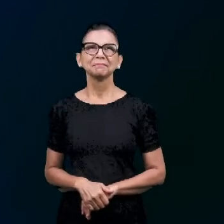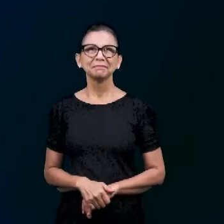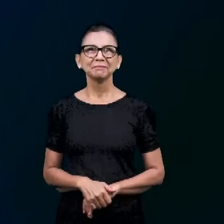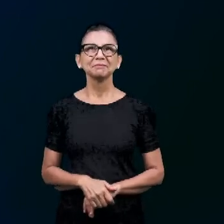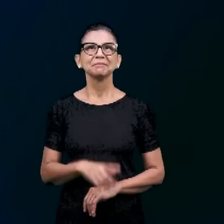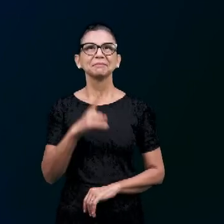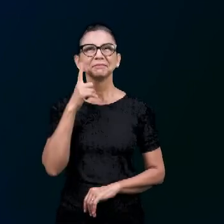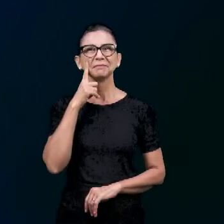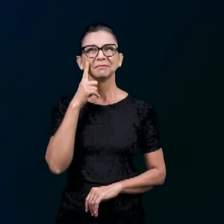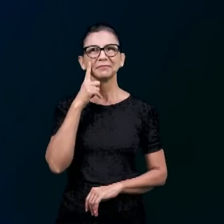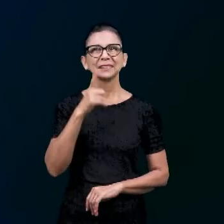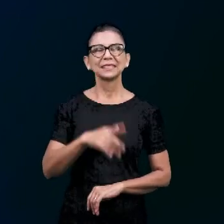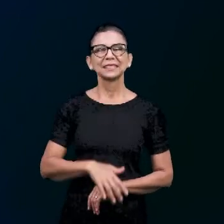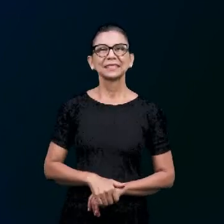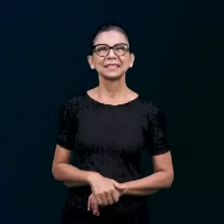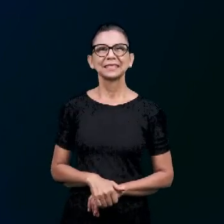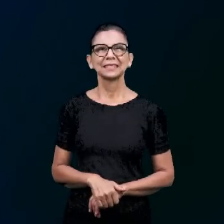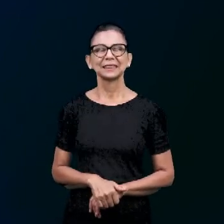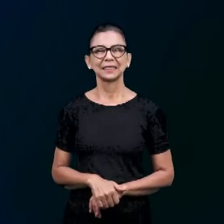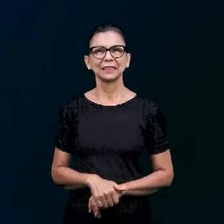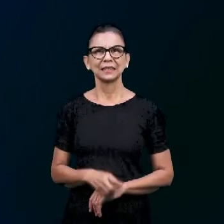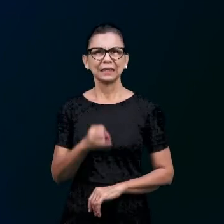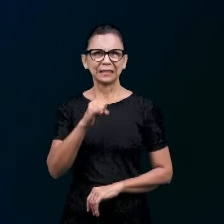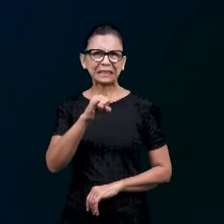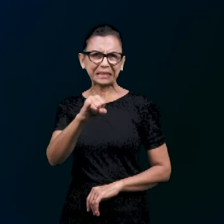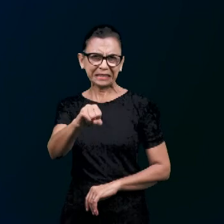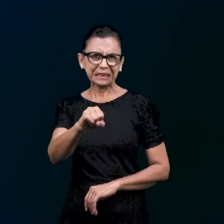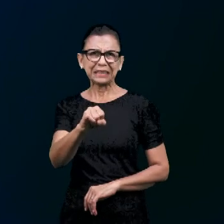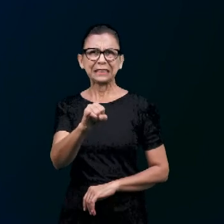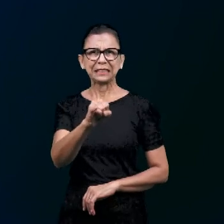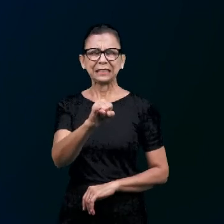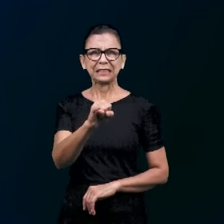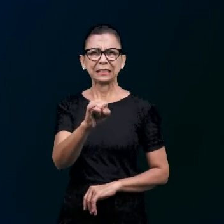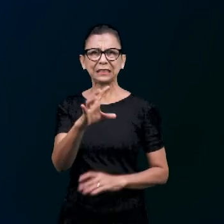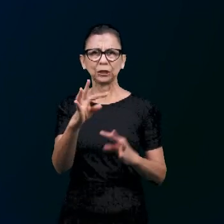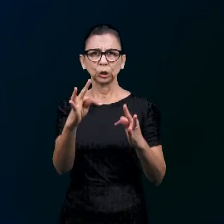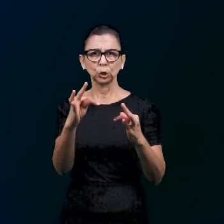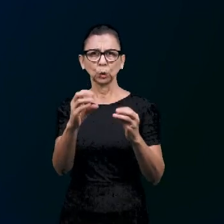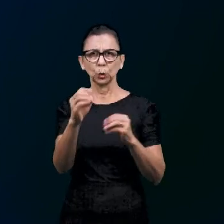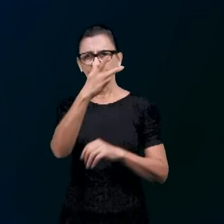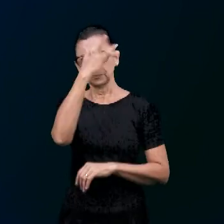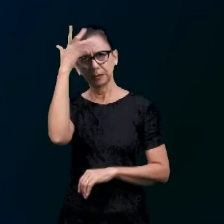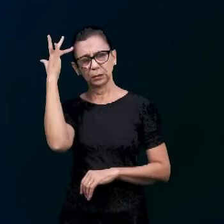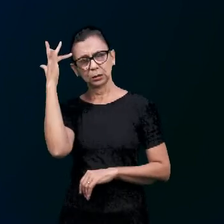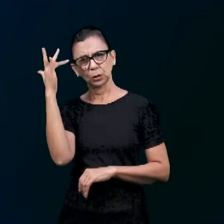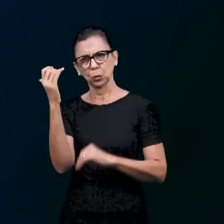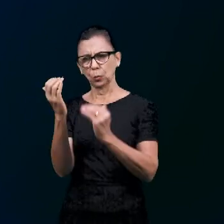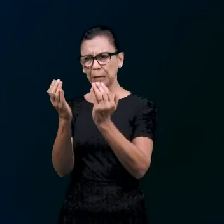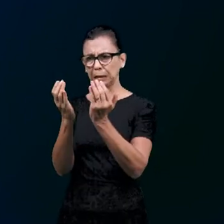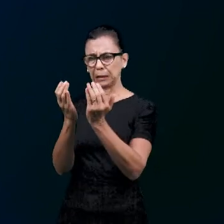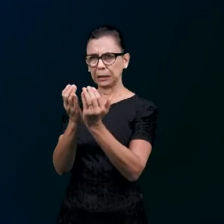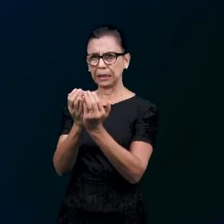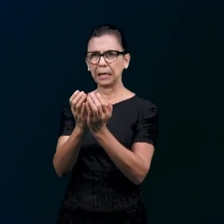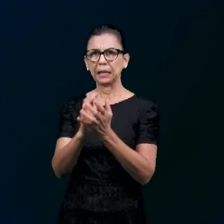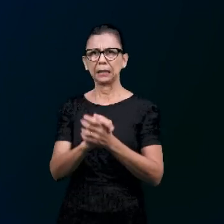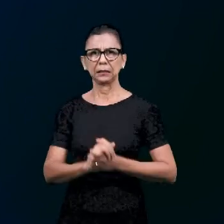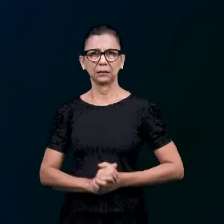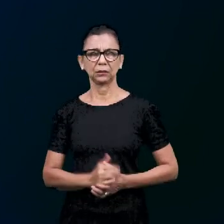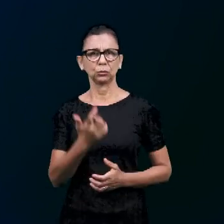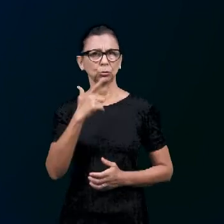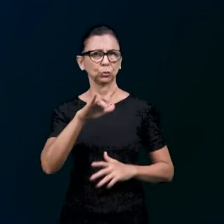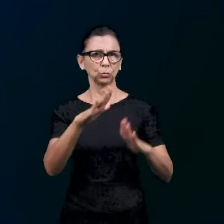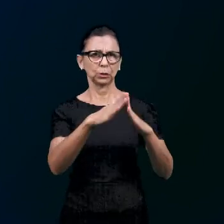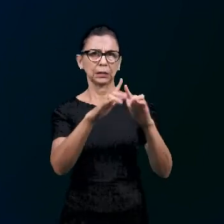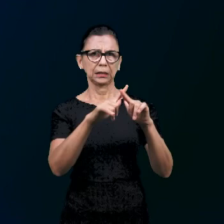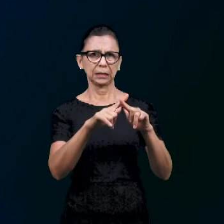3.4, elle demande si toutes les personnes, même si est